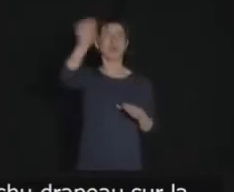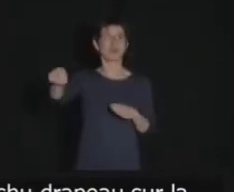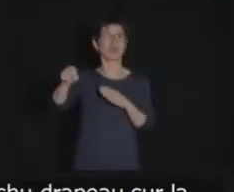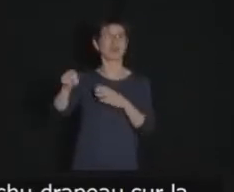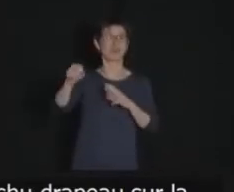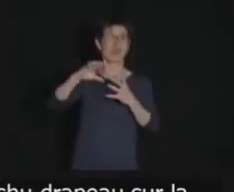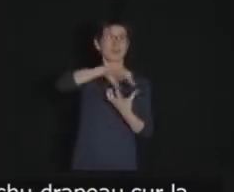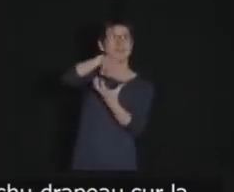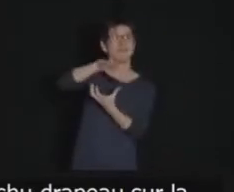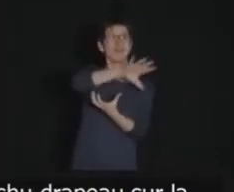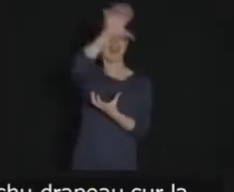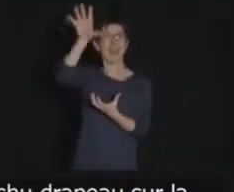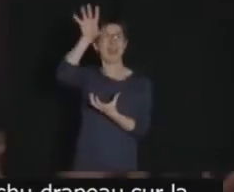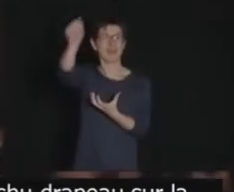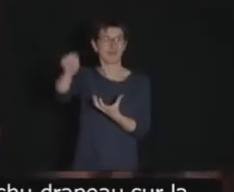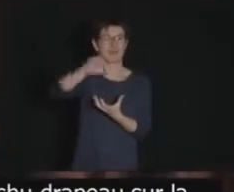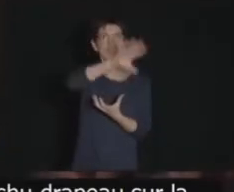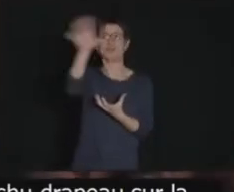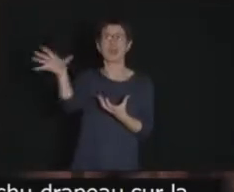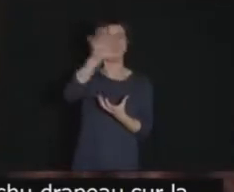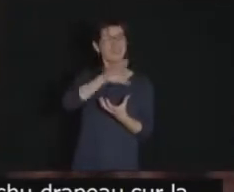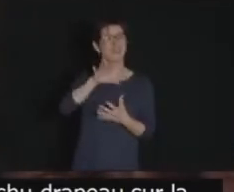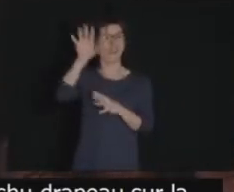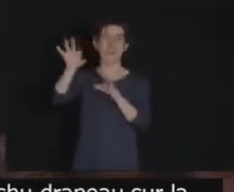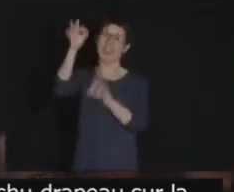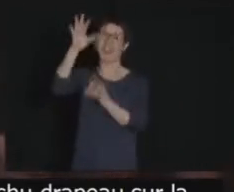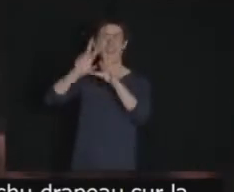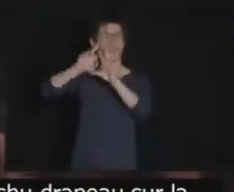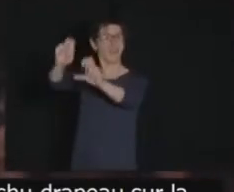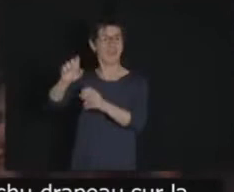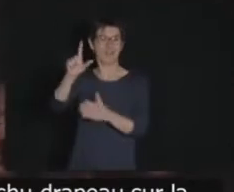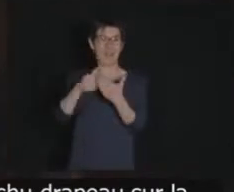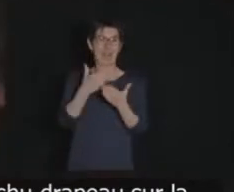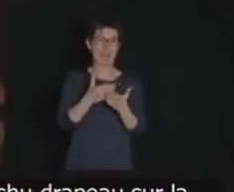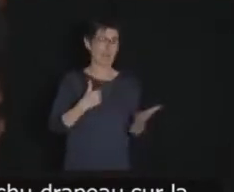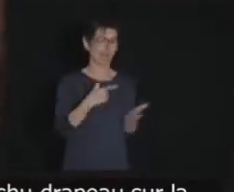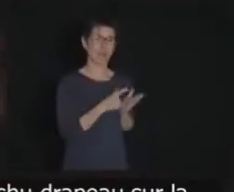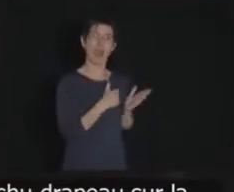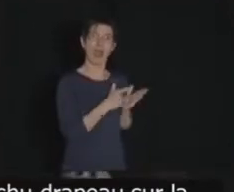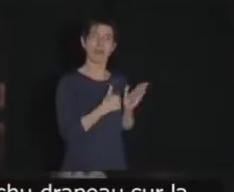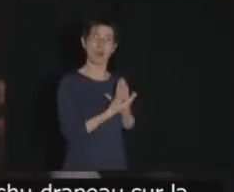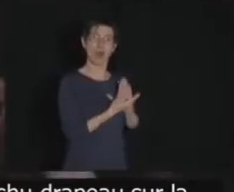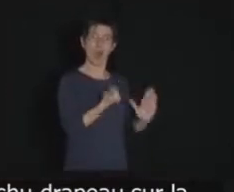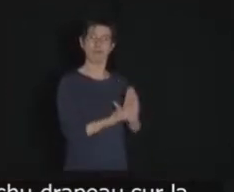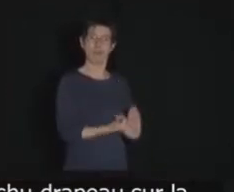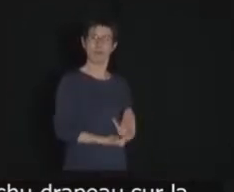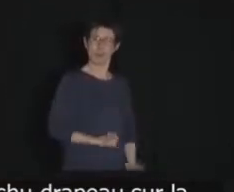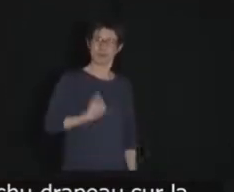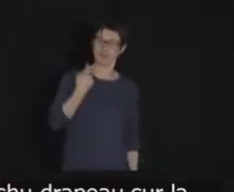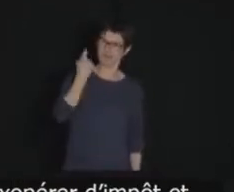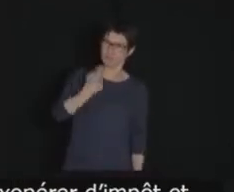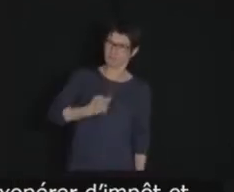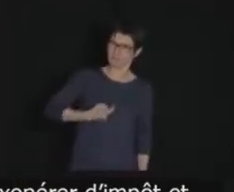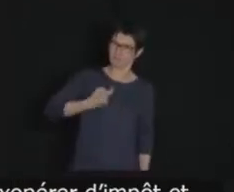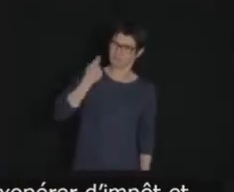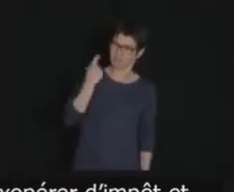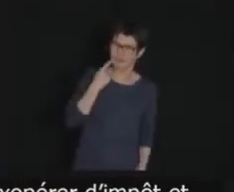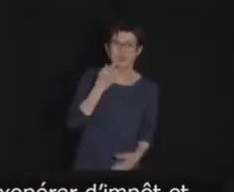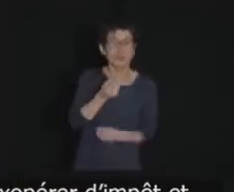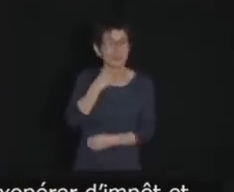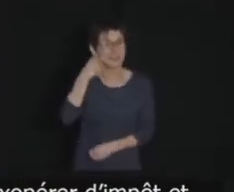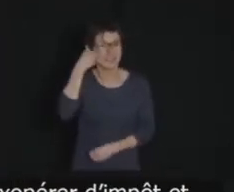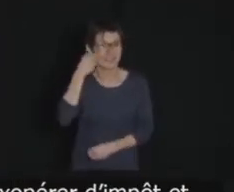la vie fiscale aux compagnies qui feraient ça. Vous avez eu le bon goût de sourire. Oui, mais franchement, ça commence à faire